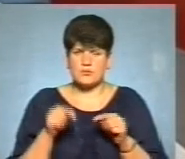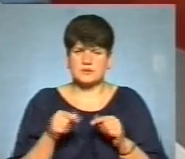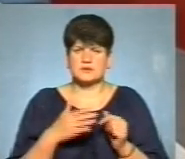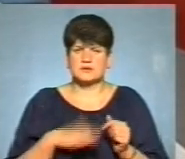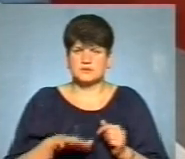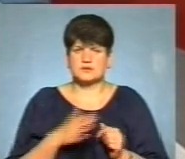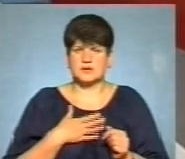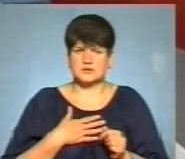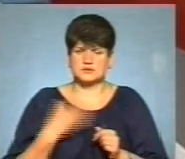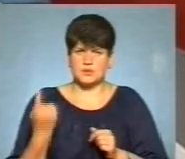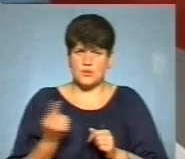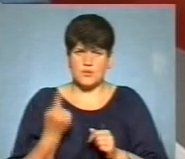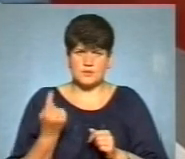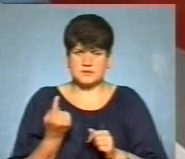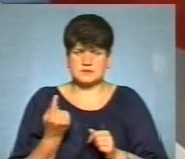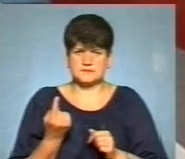області, вона не